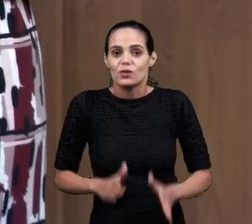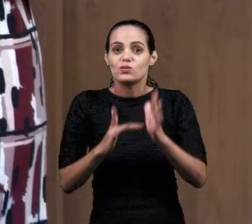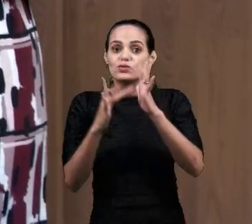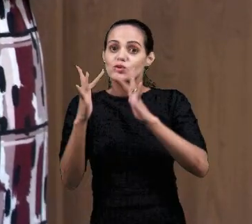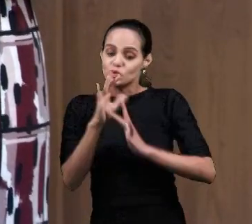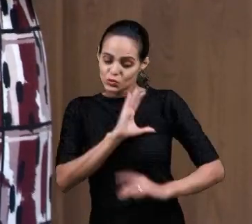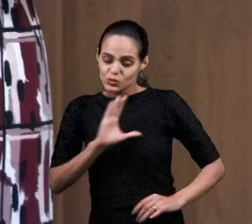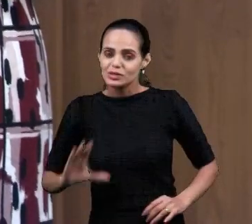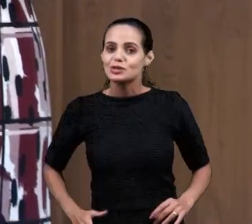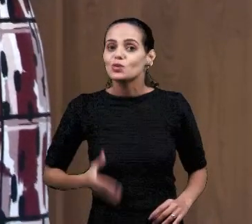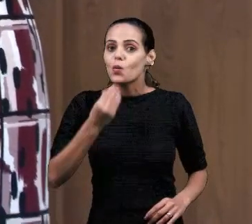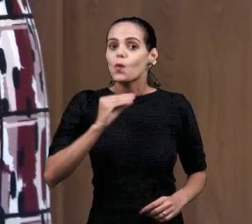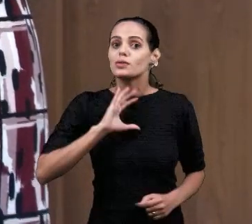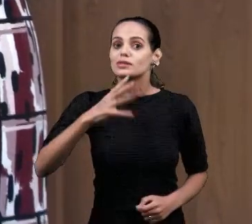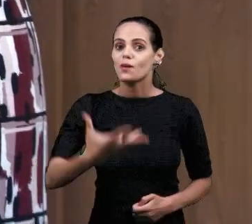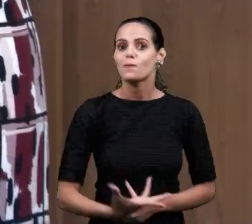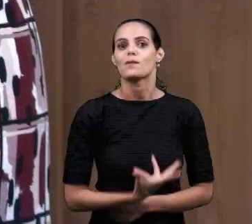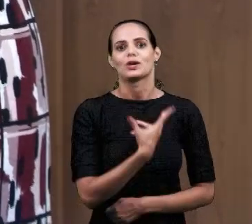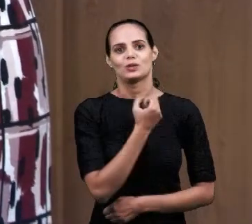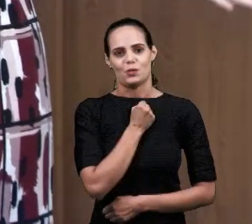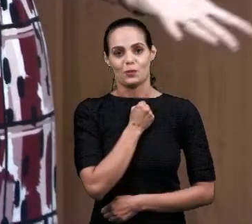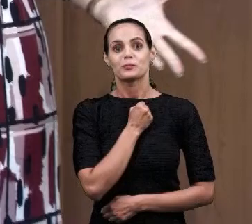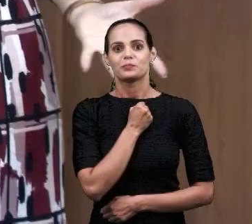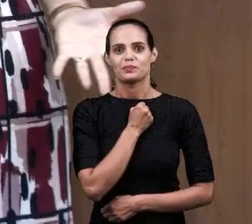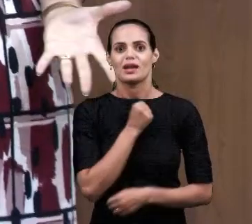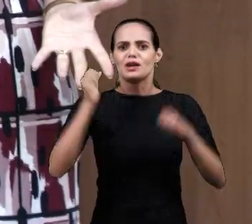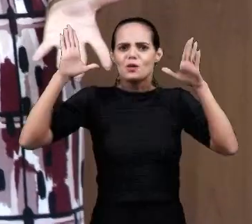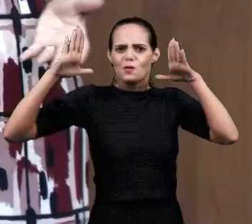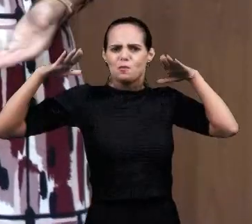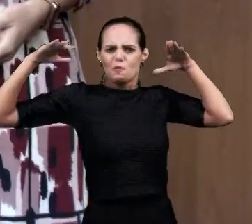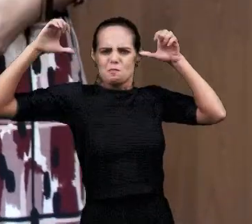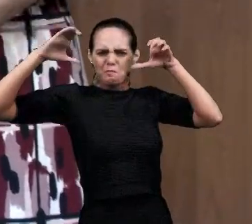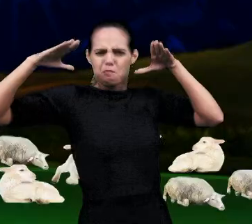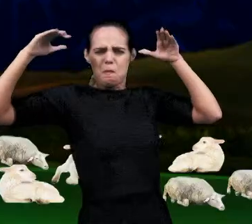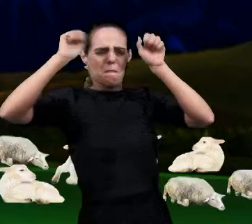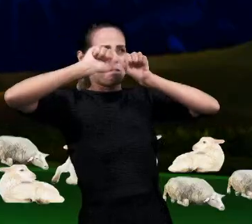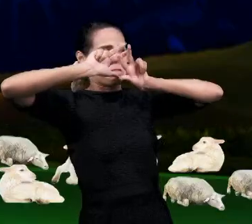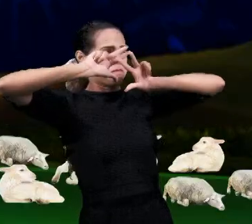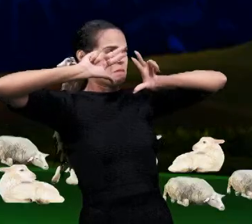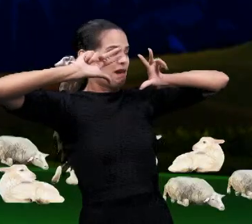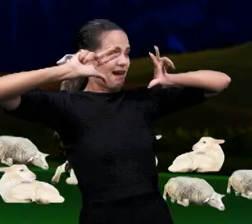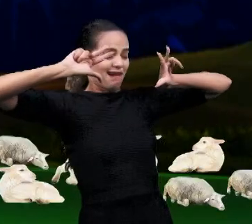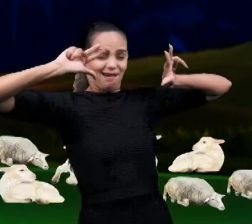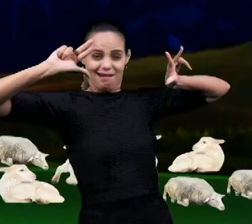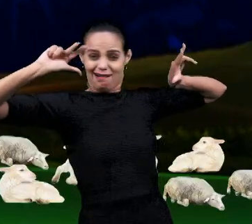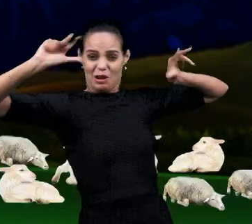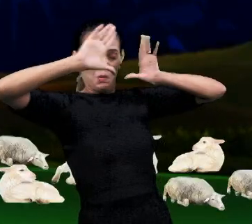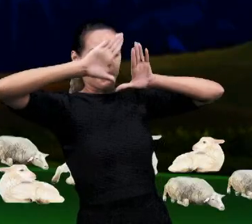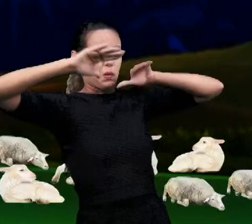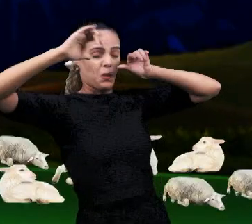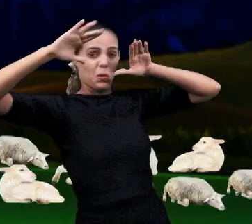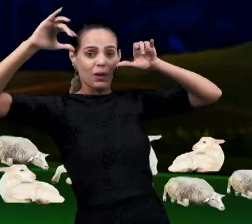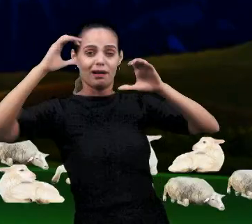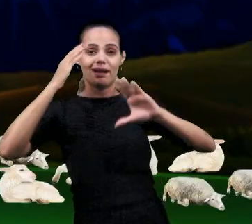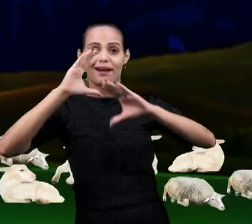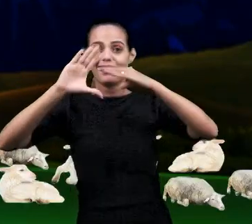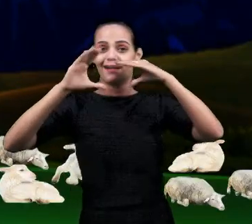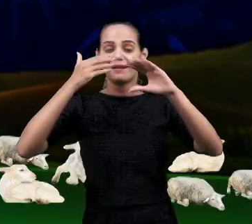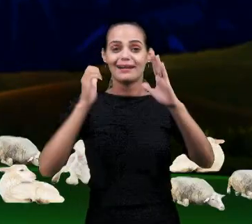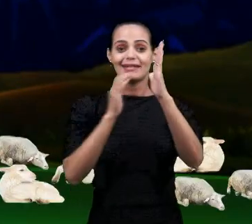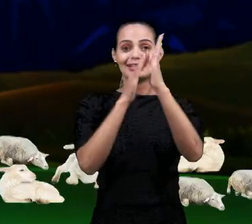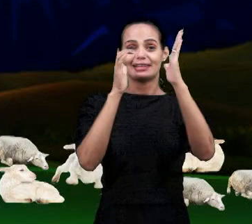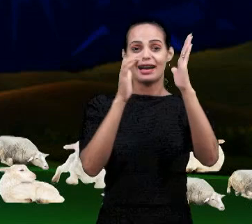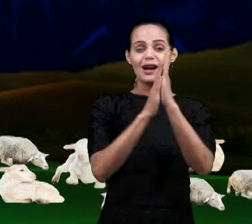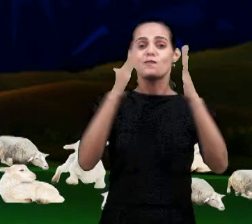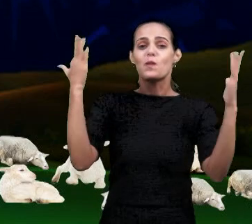même instant, il y a eu une foule d'anges qui a chanté gloire à Dieu dans les